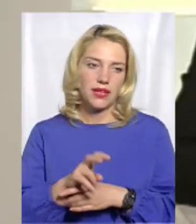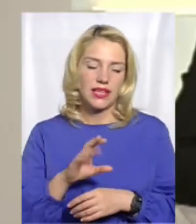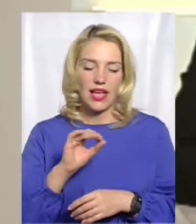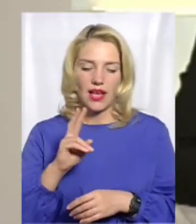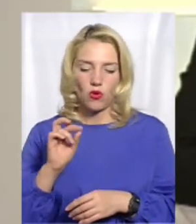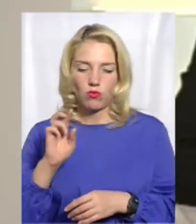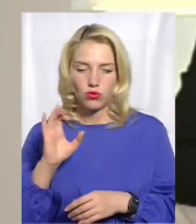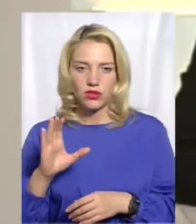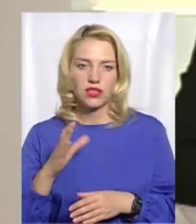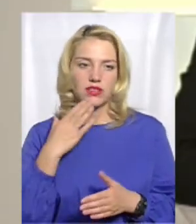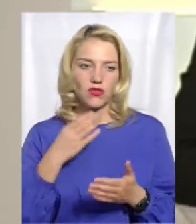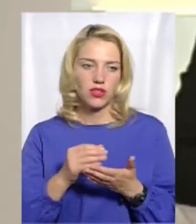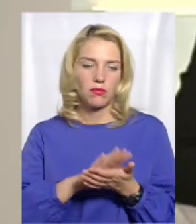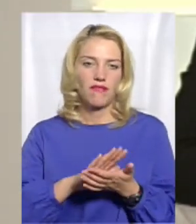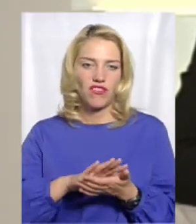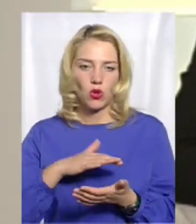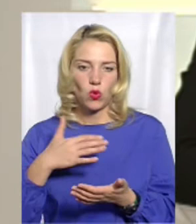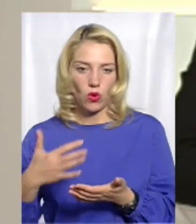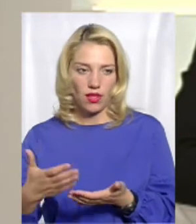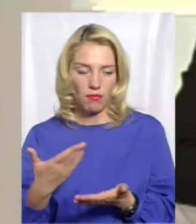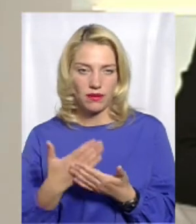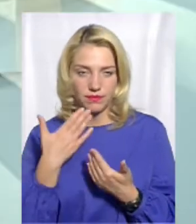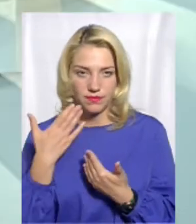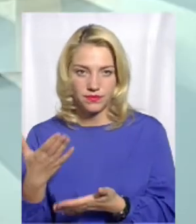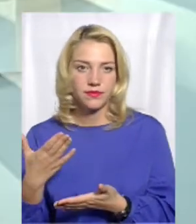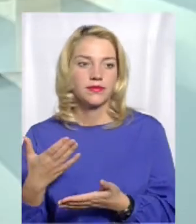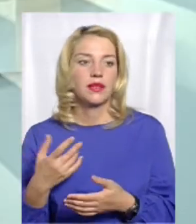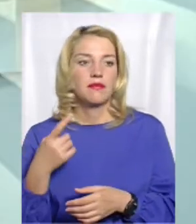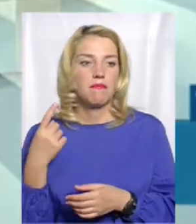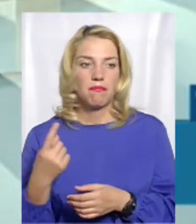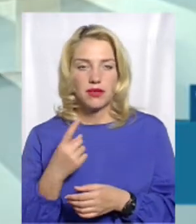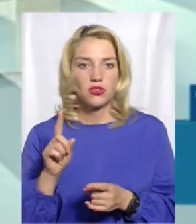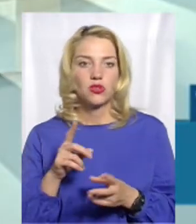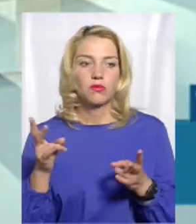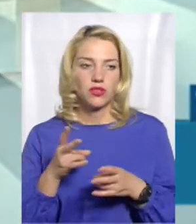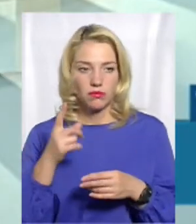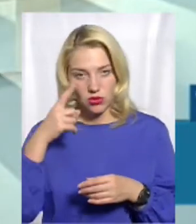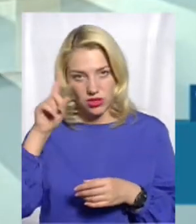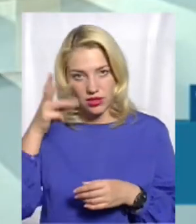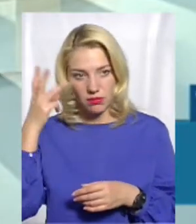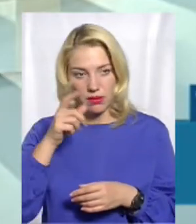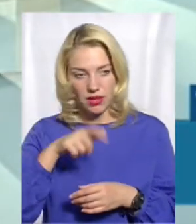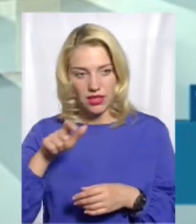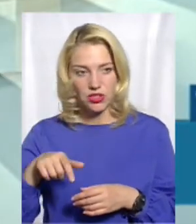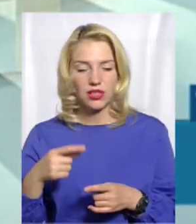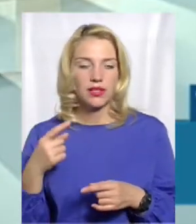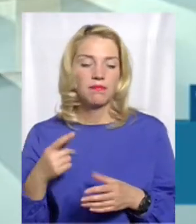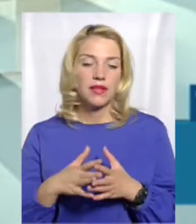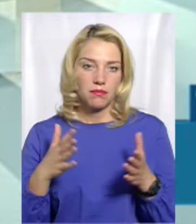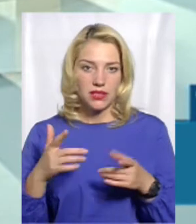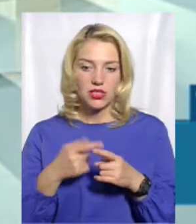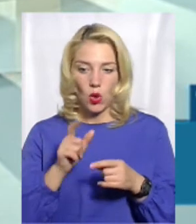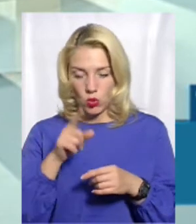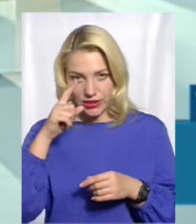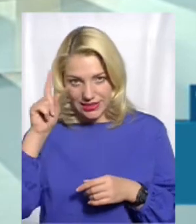своїми небезпечними відходами? Що ще потрібно проговорити? Перше, що потрібно знати хмельничанам, більшість про це вже знає,